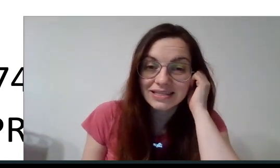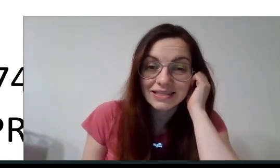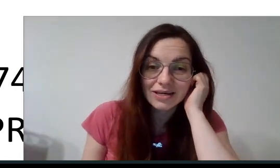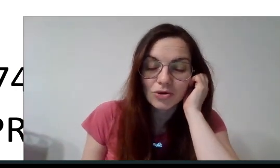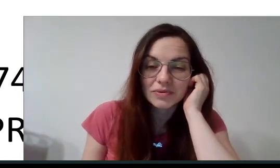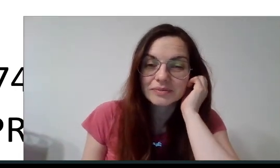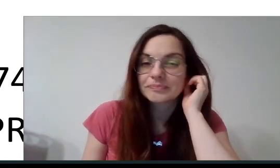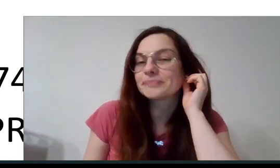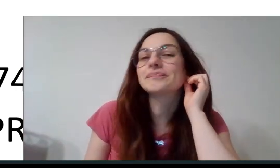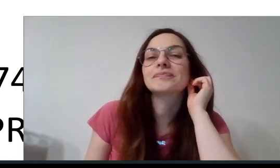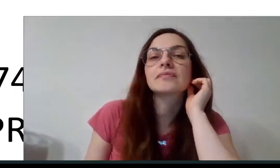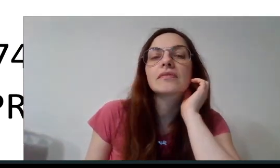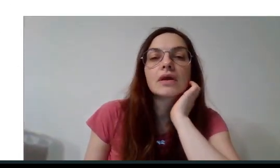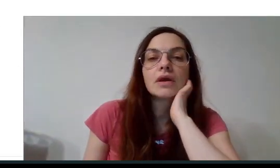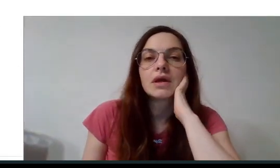gekommen.